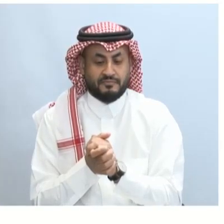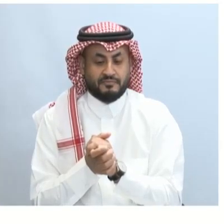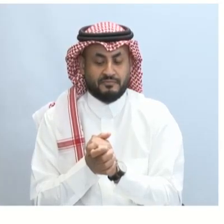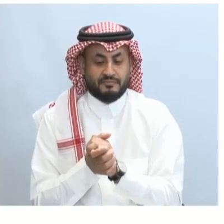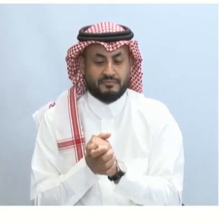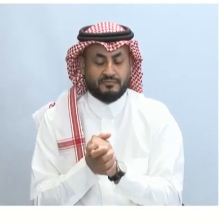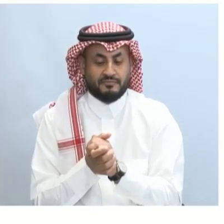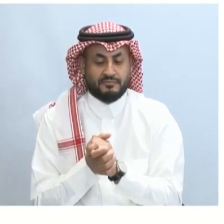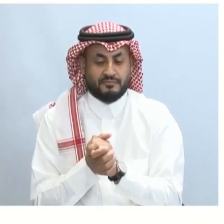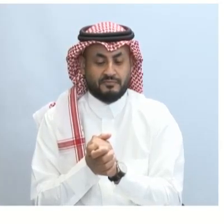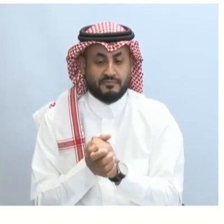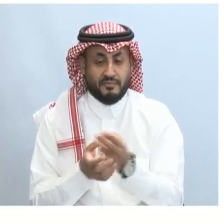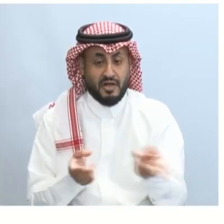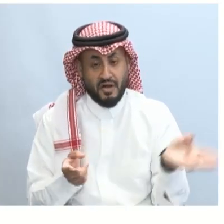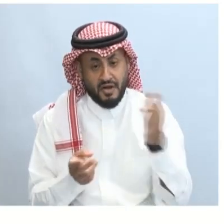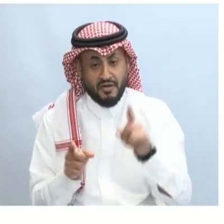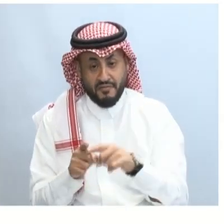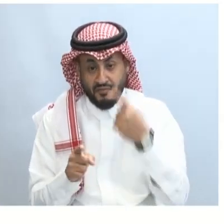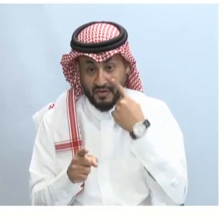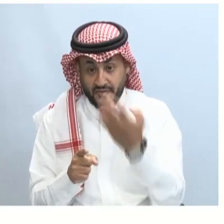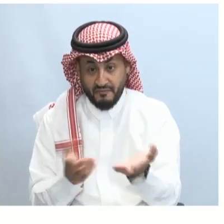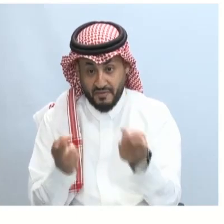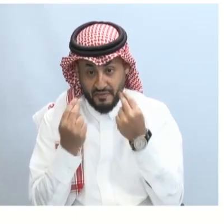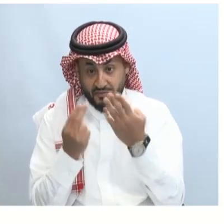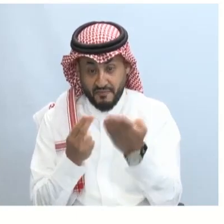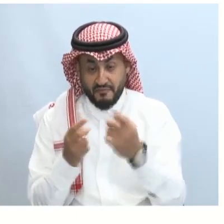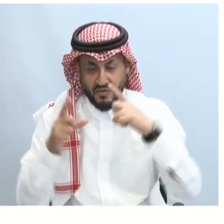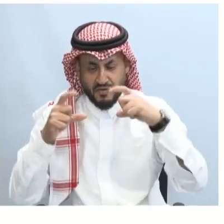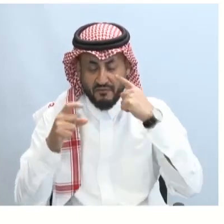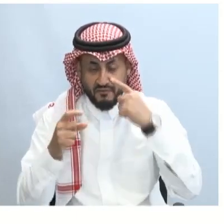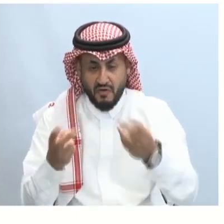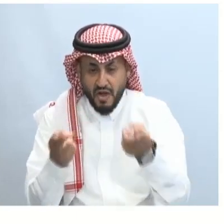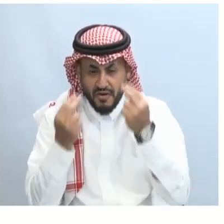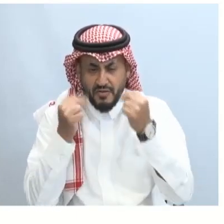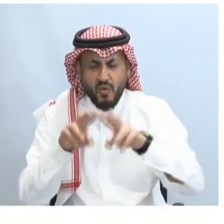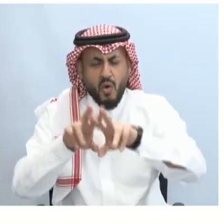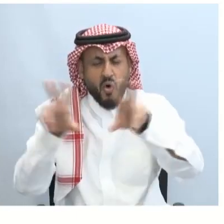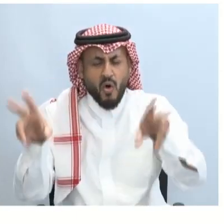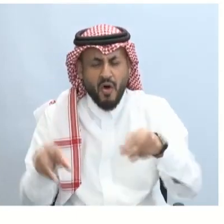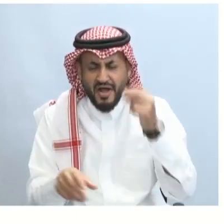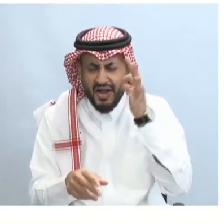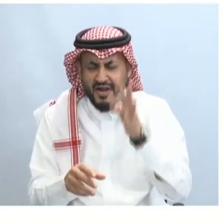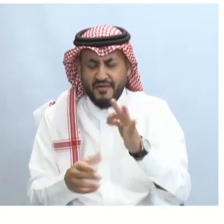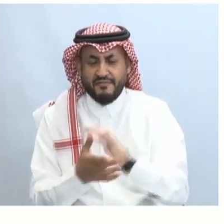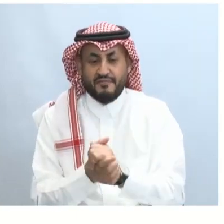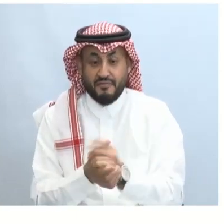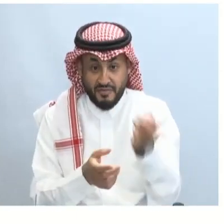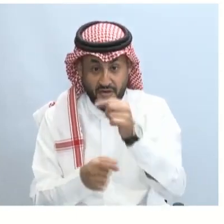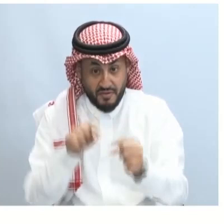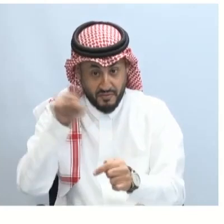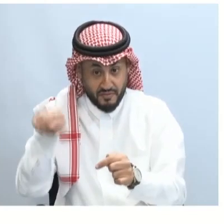اما الان فانا ادعوكم لمشاهده هذا المقطع المرئي والانتباه لكل ما يريد فيه بدقه لانني سوف